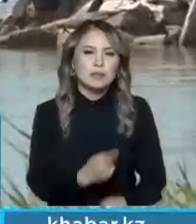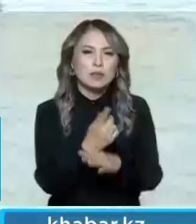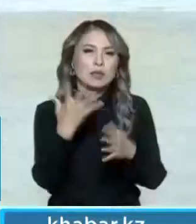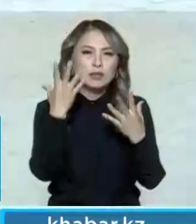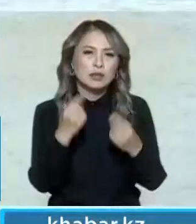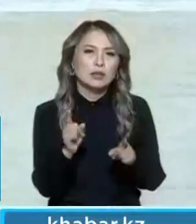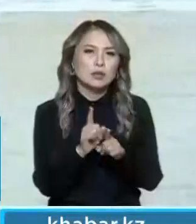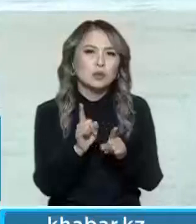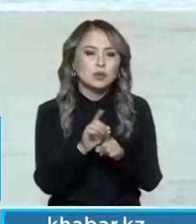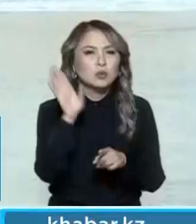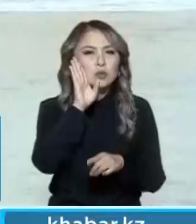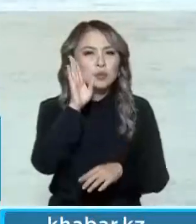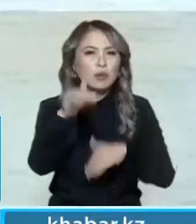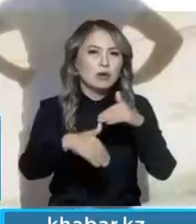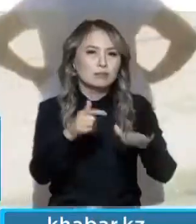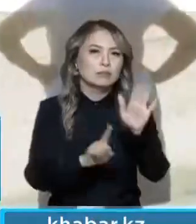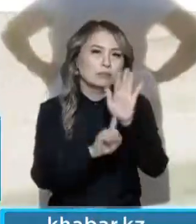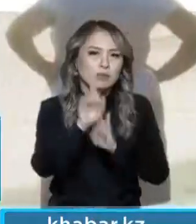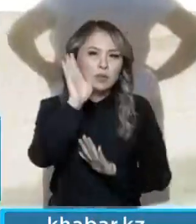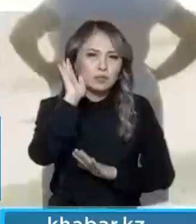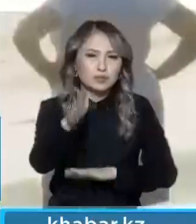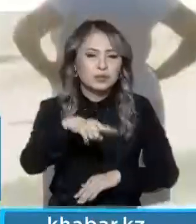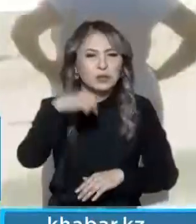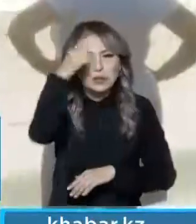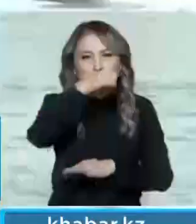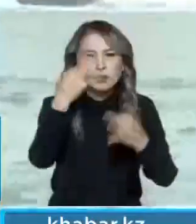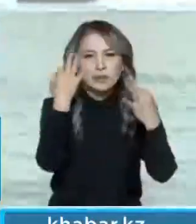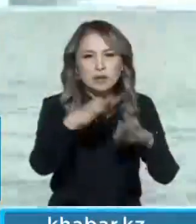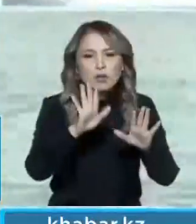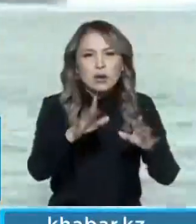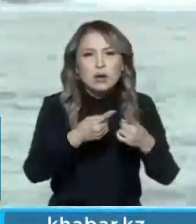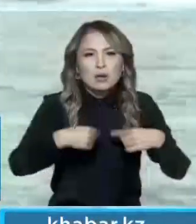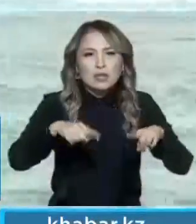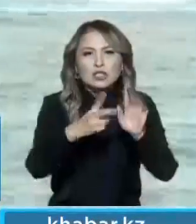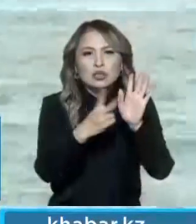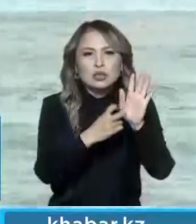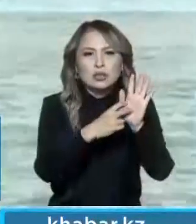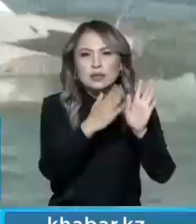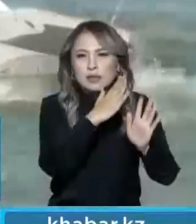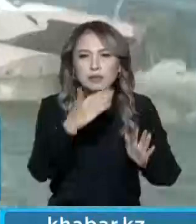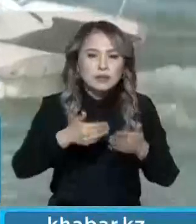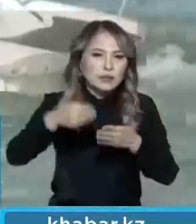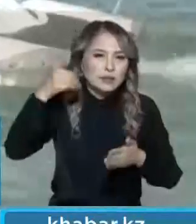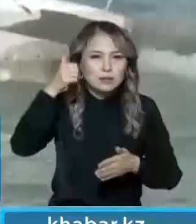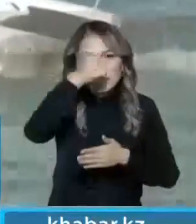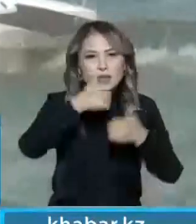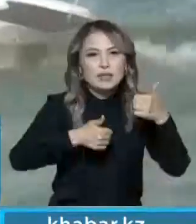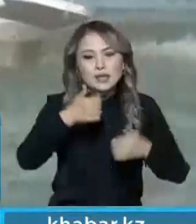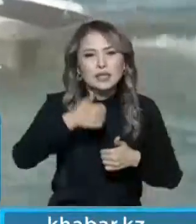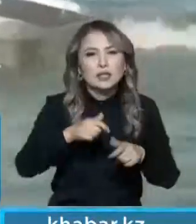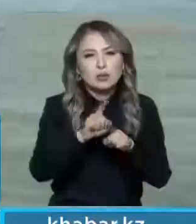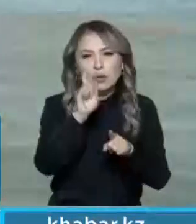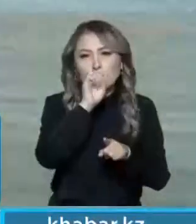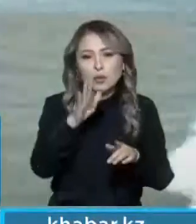Елімізде бірер күннен кейін суға түсу маусымы басталады. Биыл шомылуға рұқсат етілген аумақтардың қатары 700-ден асты. Былтырғымен